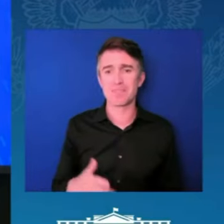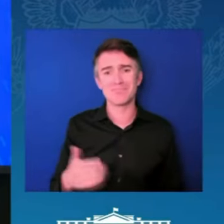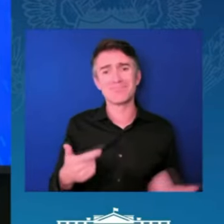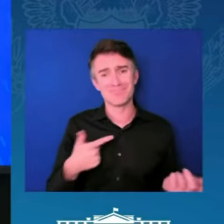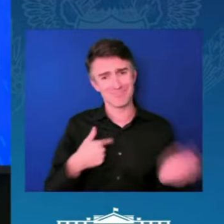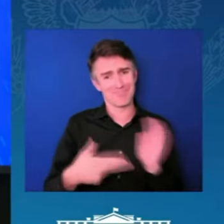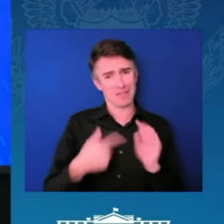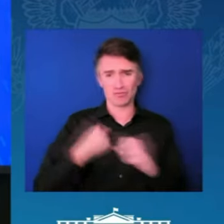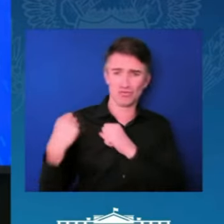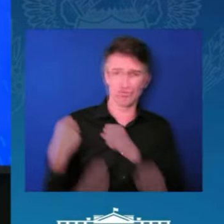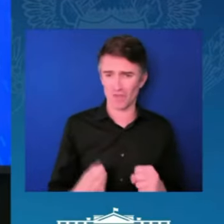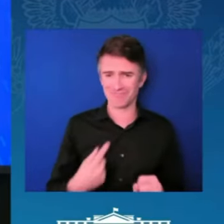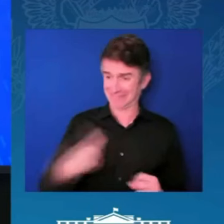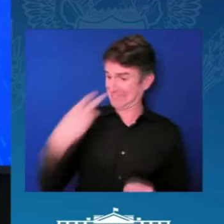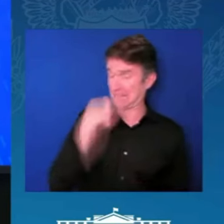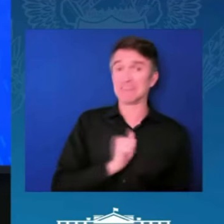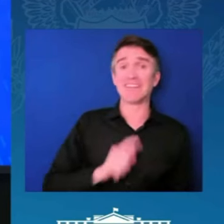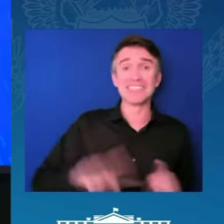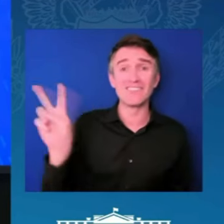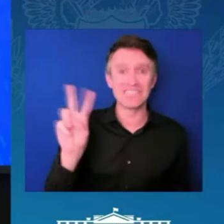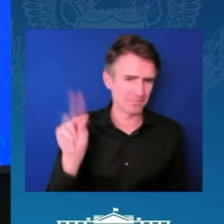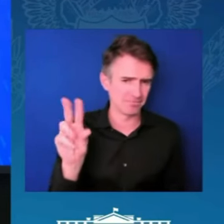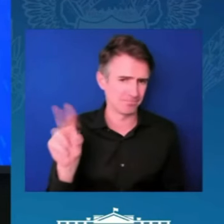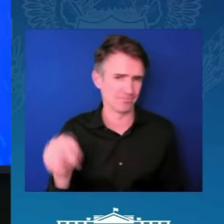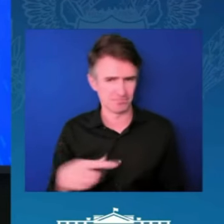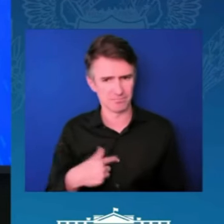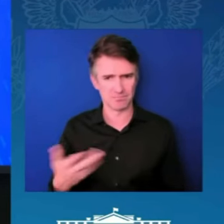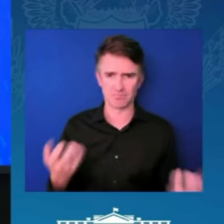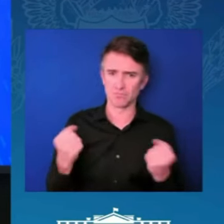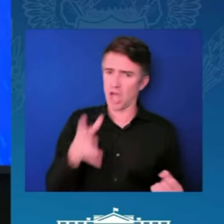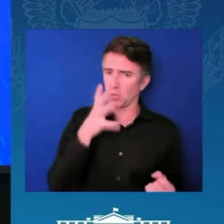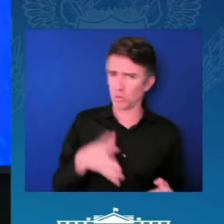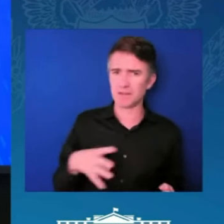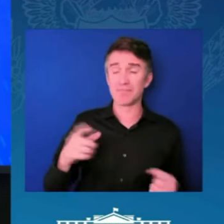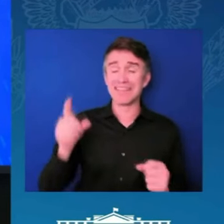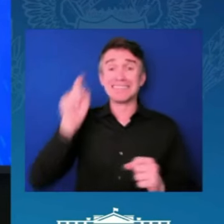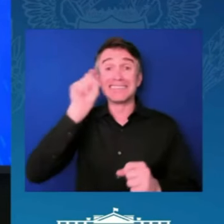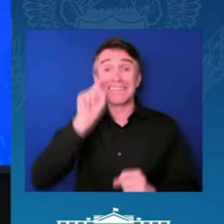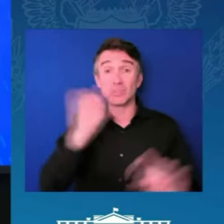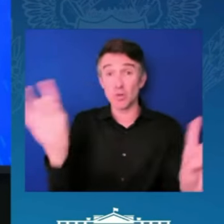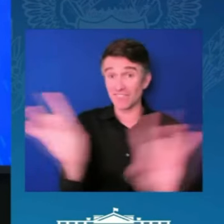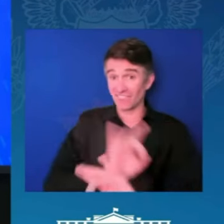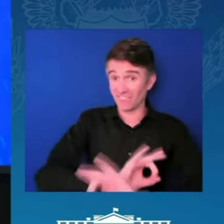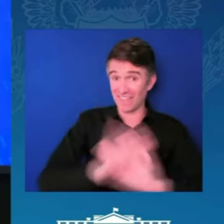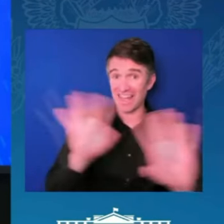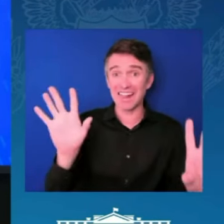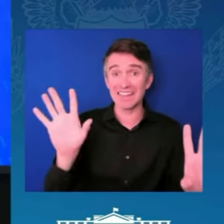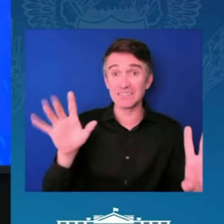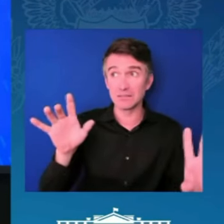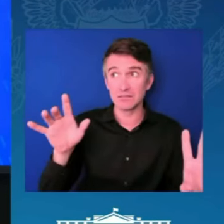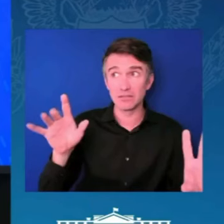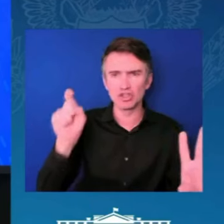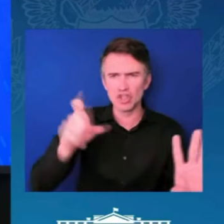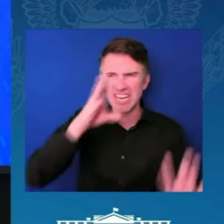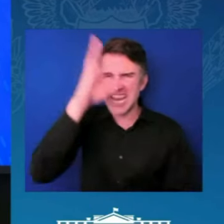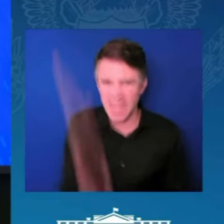droits humains fondamentaux vous sont retirés. Même vos sentiments sont complètement contrôlés par quelqu'un d'autre. L'agression sexuelle que j'ai subie ne devrait jamais arriver à